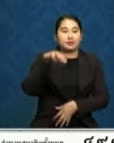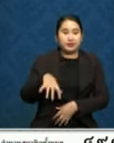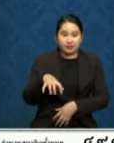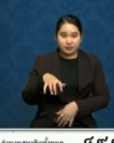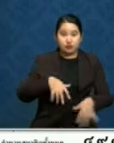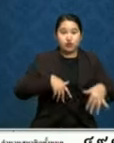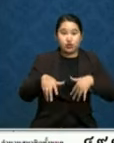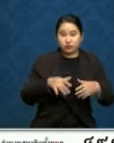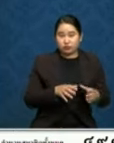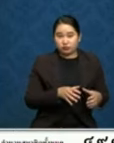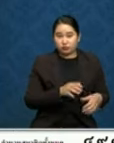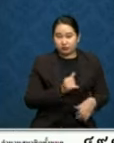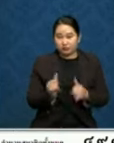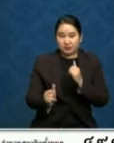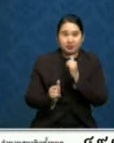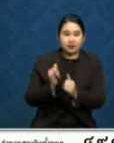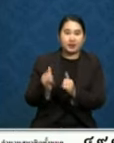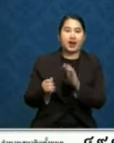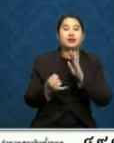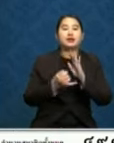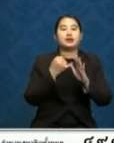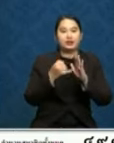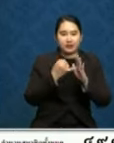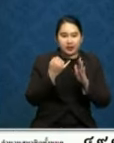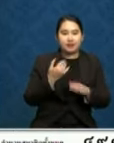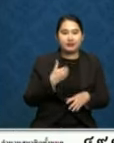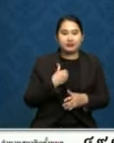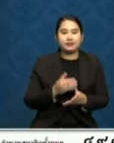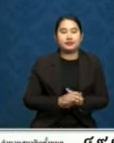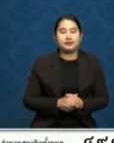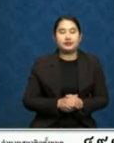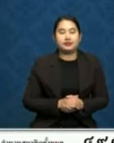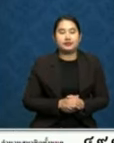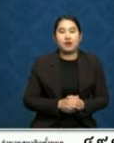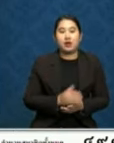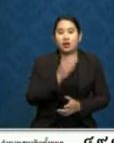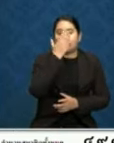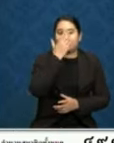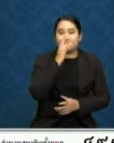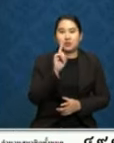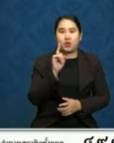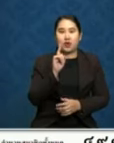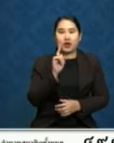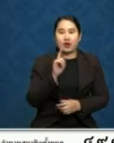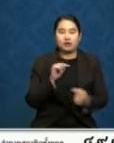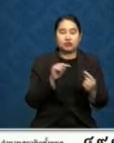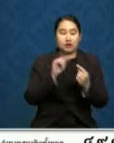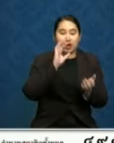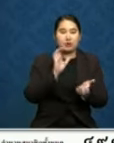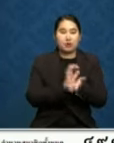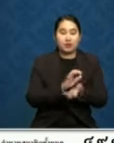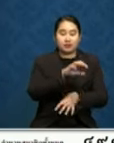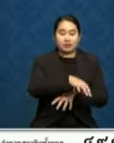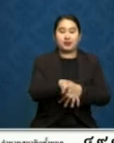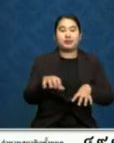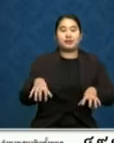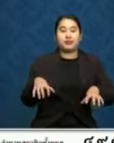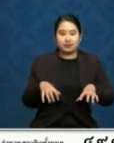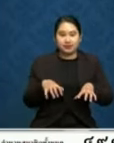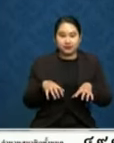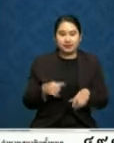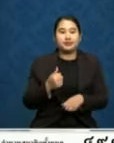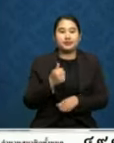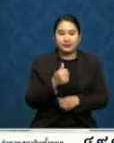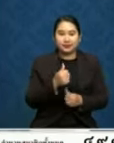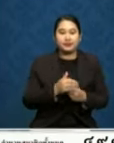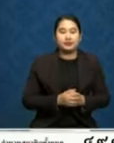ชาชนจะไปถึงได้ง่ายมากกว่ายุติธรรมจังหวัดใช่ไหมครับเพราะว่าสถานีตำรวจเนี่ยกระจายอยู่ทั่วภูมิภาคทั่ว